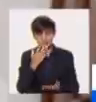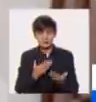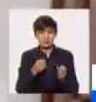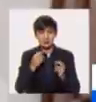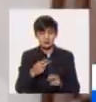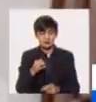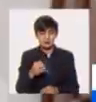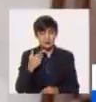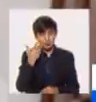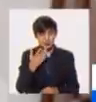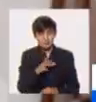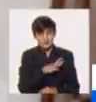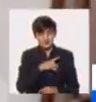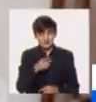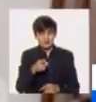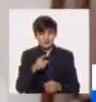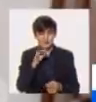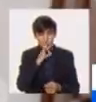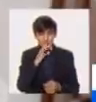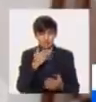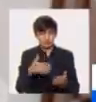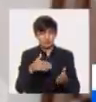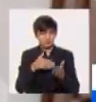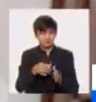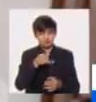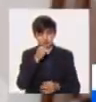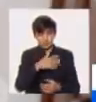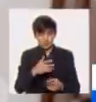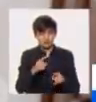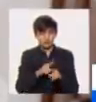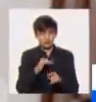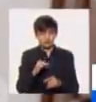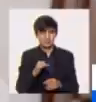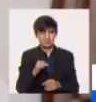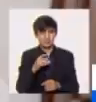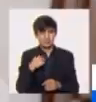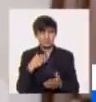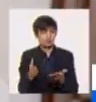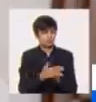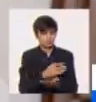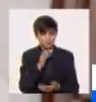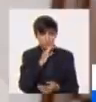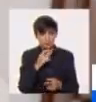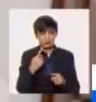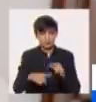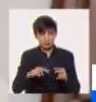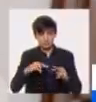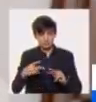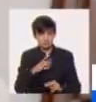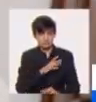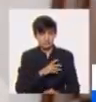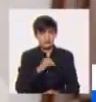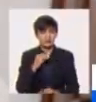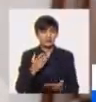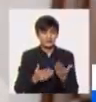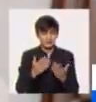Когда мы наблюдаем побочные явления, оцениваем, насколько выражены эти побочные явления. Если эти побочные явления ожидаемые, то